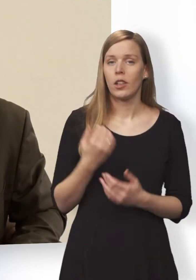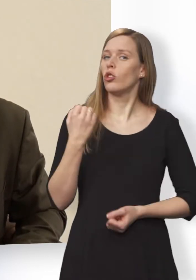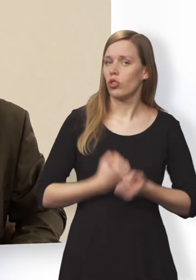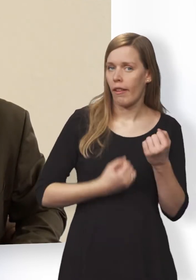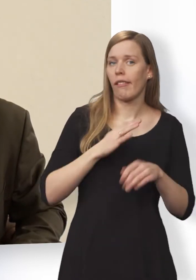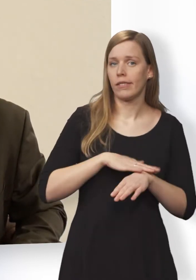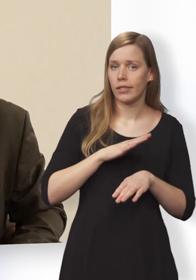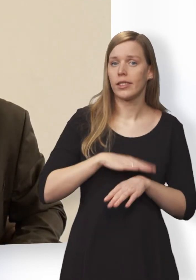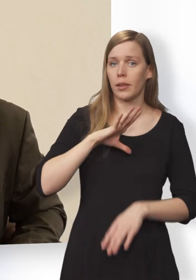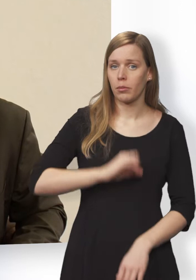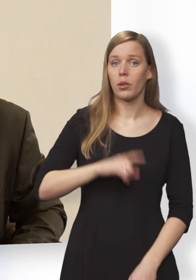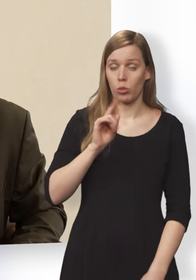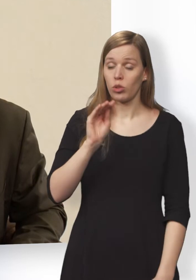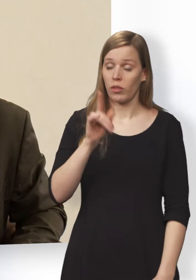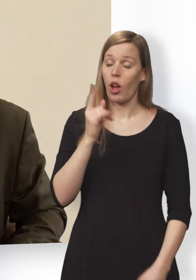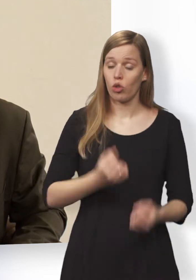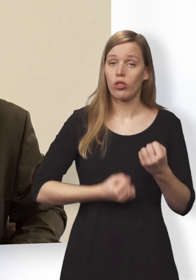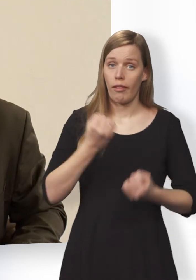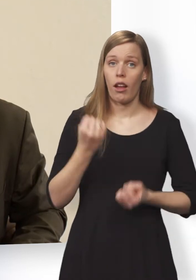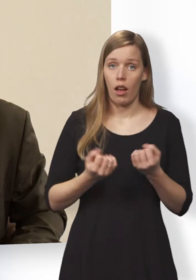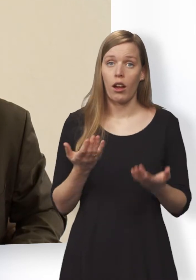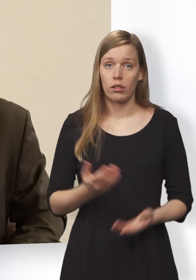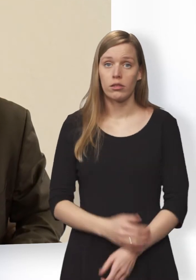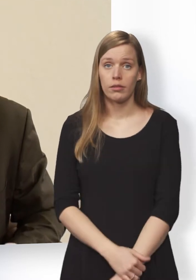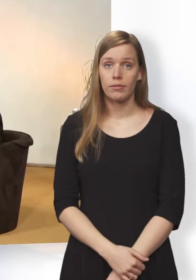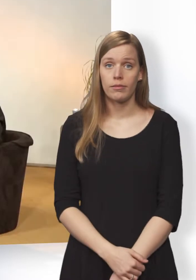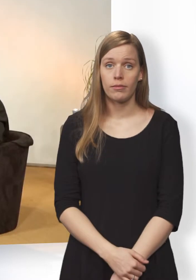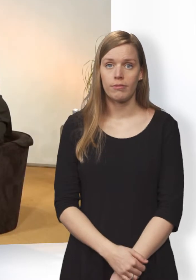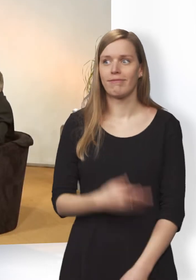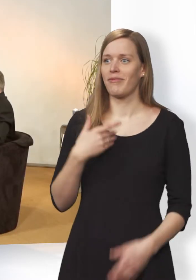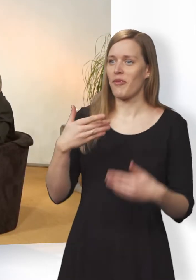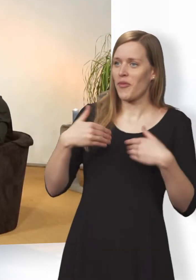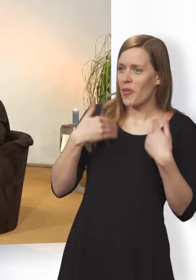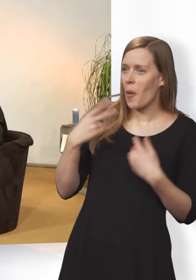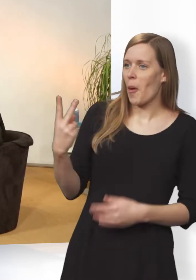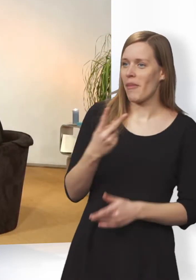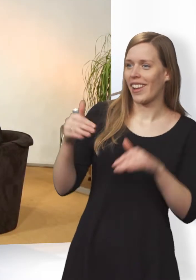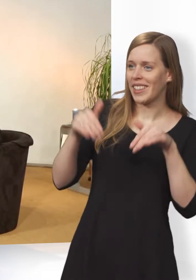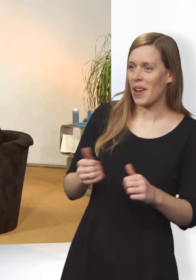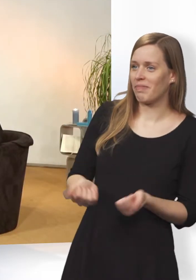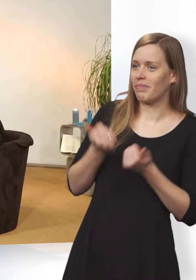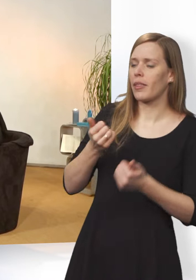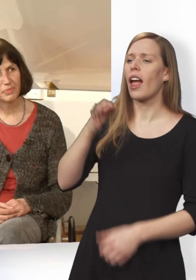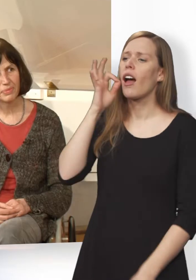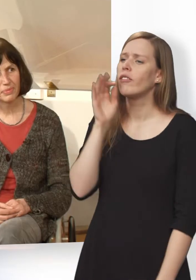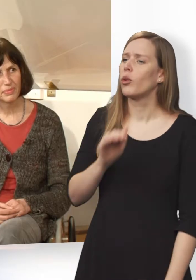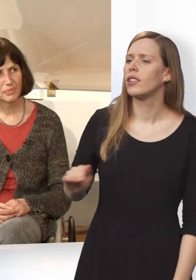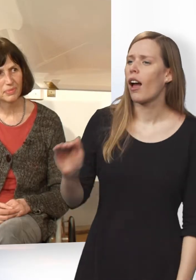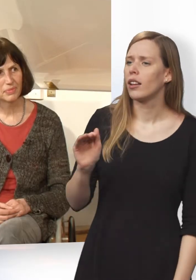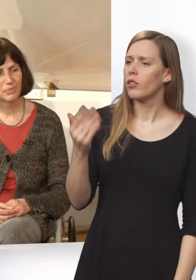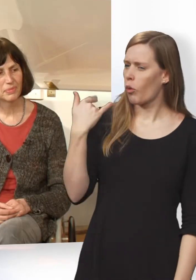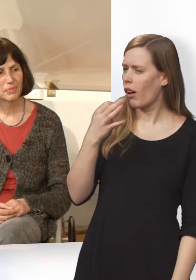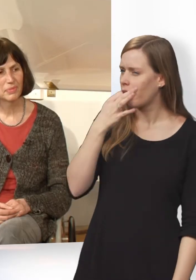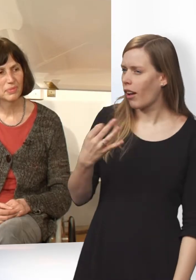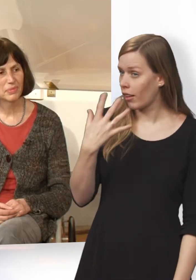durchzustehen oder haben schweres durchzustehen ich freue mich riesig dass sie bei uns sind frau teich ich hatte sie gefragt